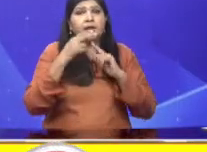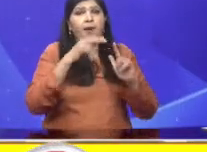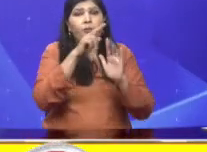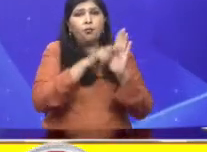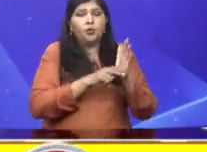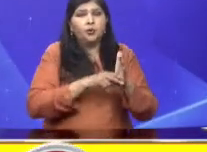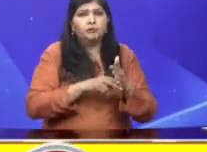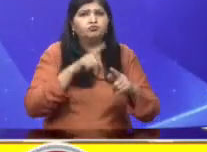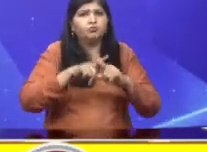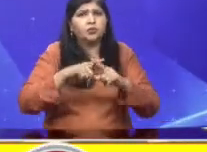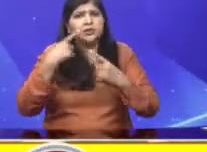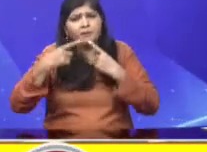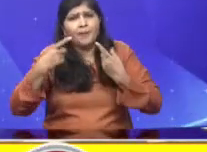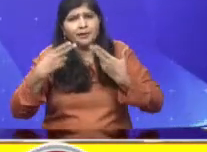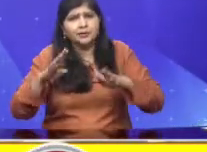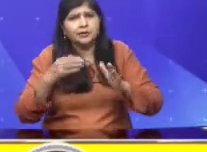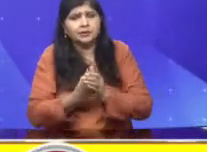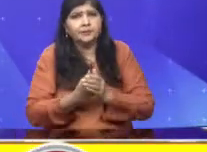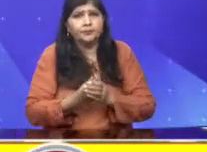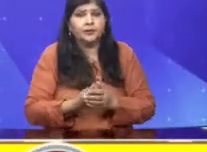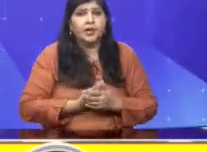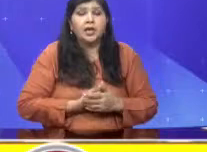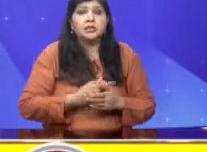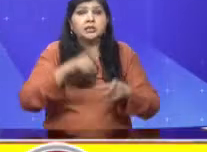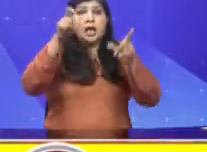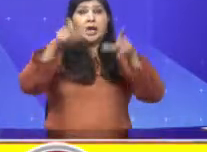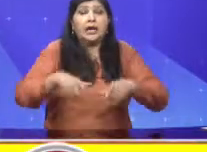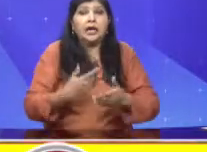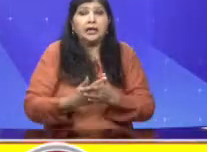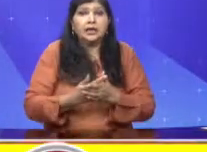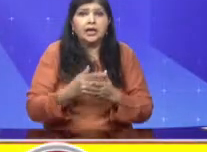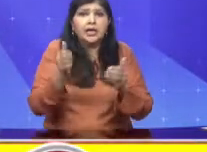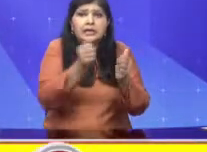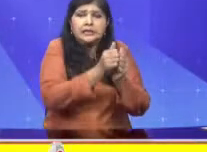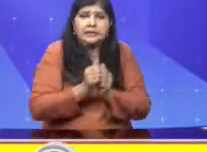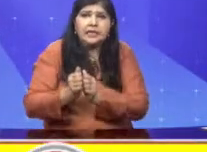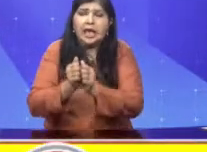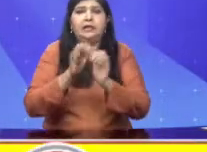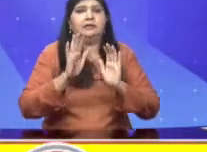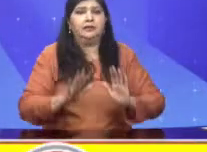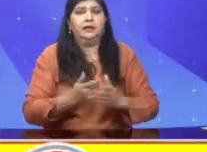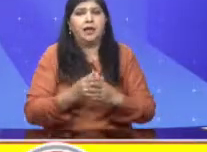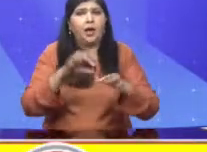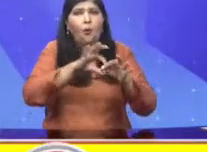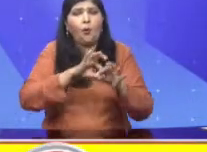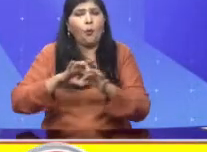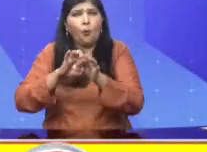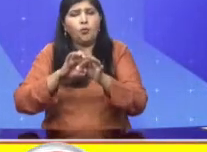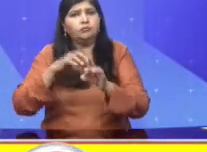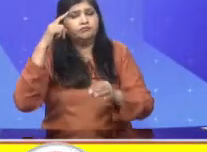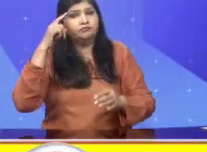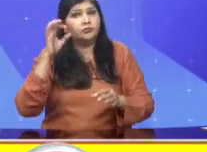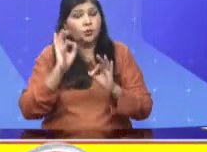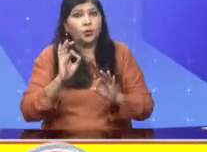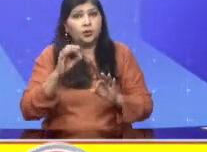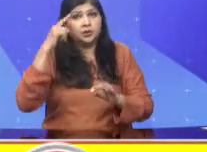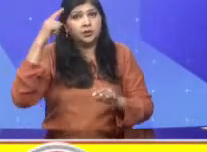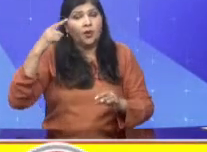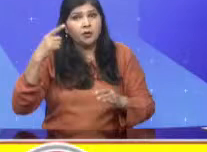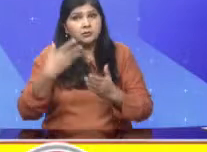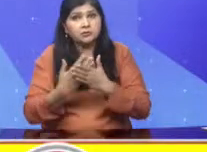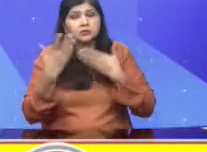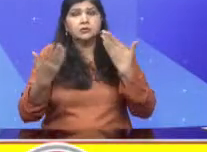positive बाते करते हैं, इसका character collective है सकारात्मक विचारों और सुजाओं के लिए